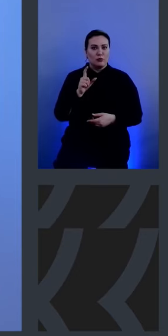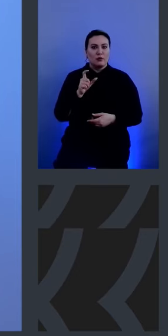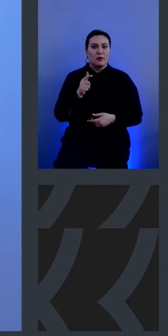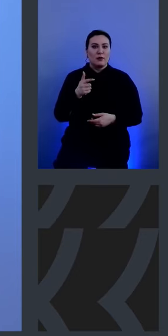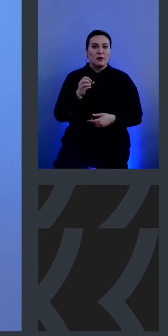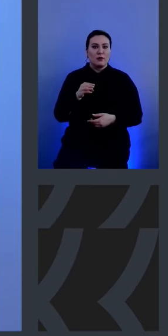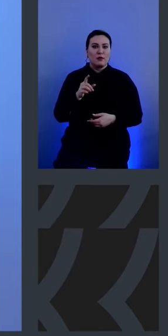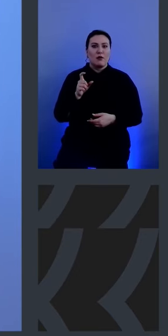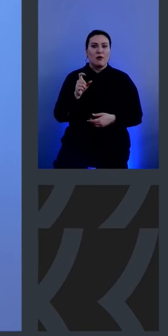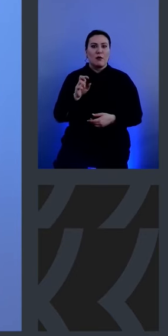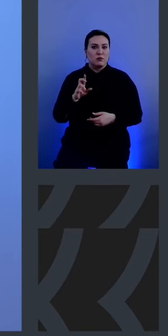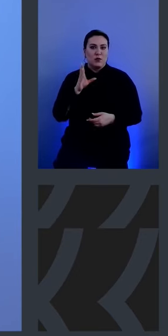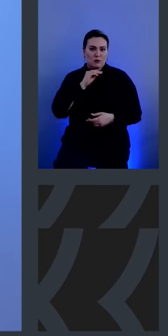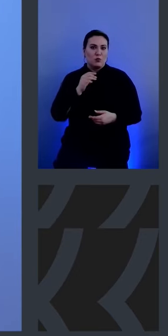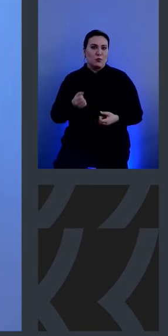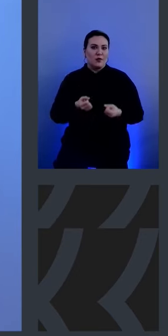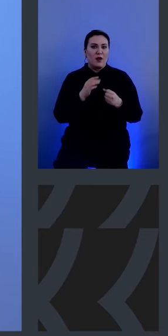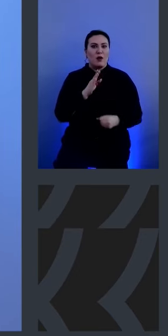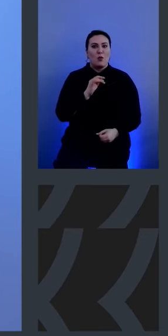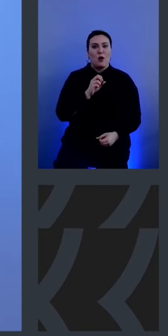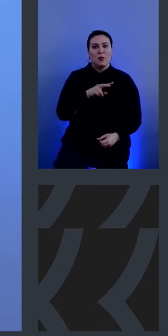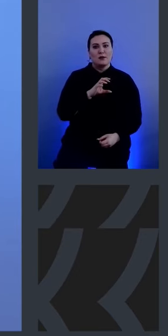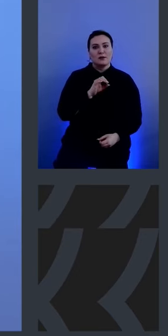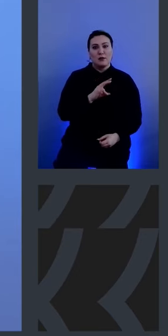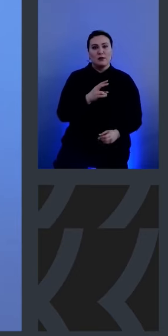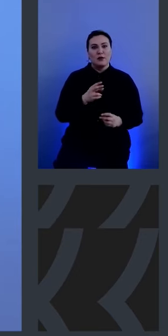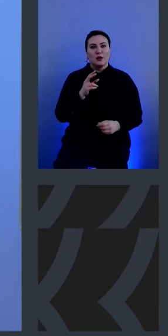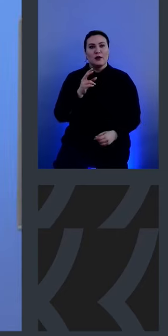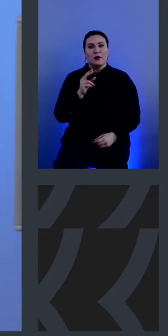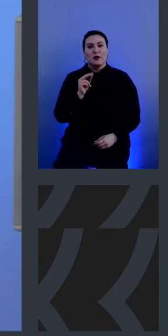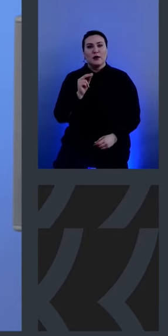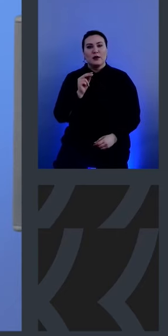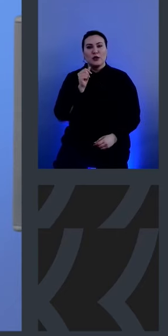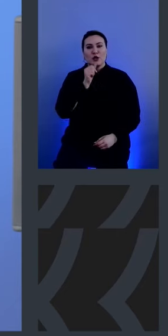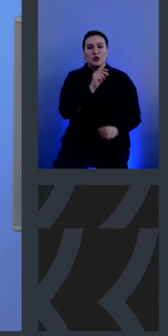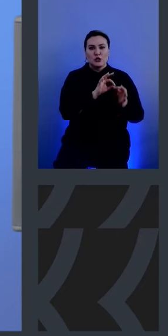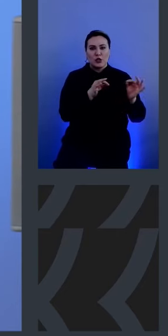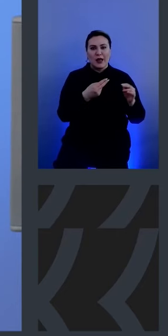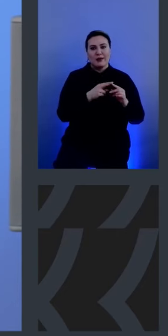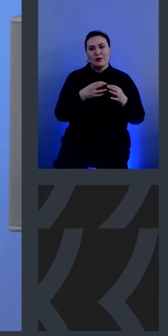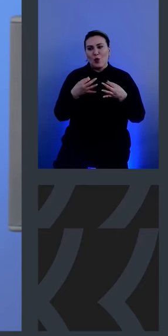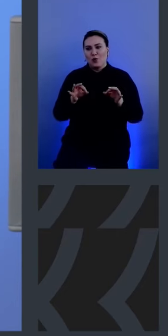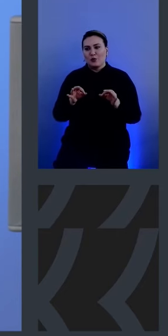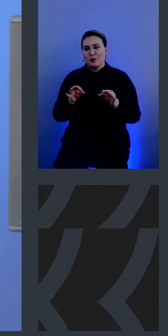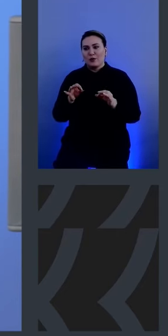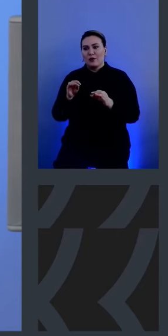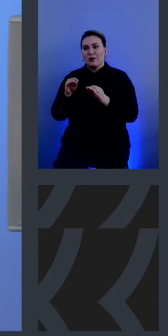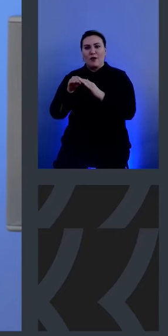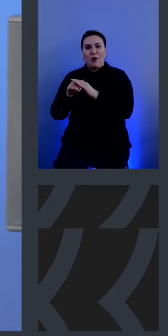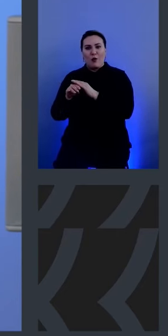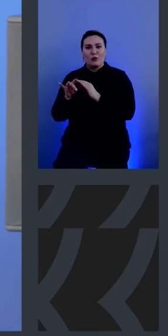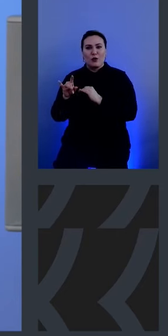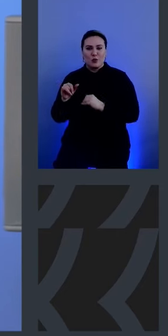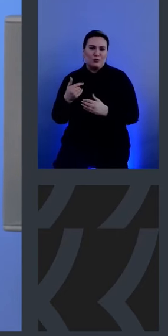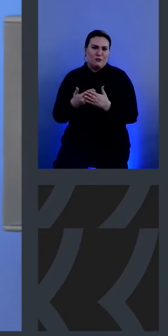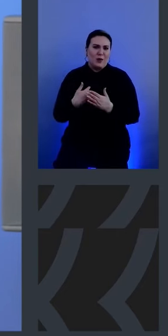вполне себе может поддержать WebOSN. Чиселка — это, скорее всего, пин-код на доступ к контейнеру. Ну, то есть там какой-то